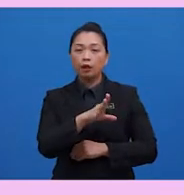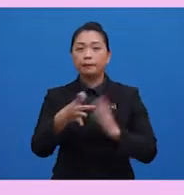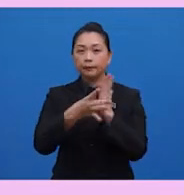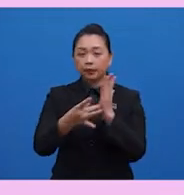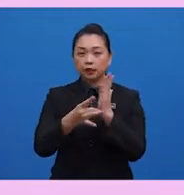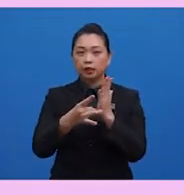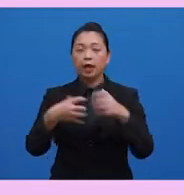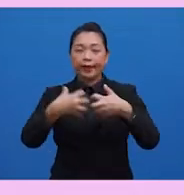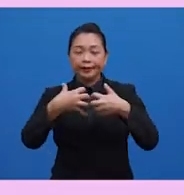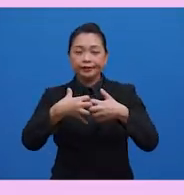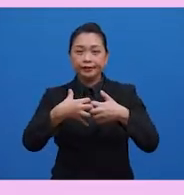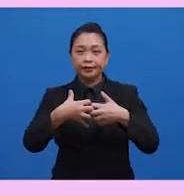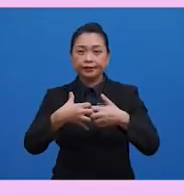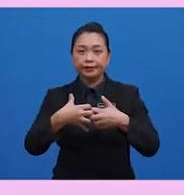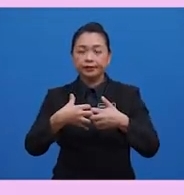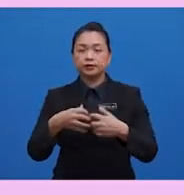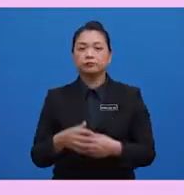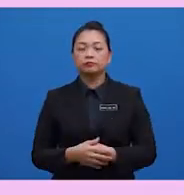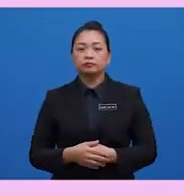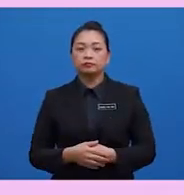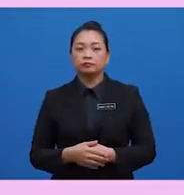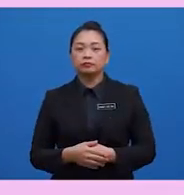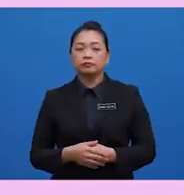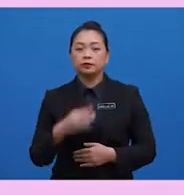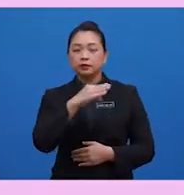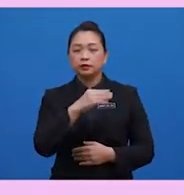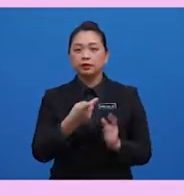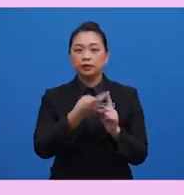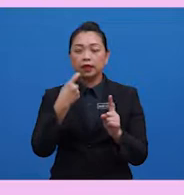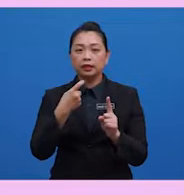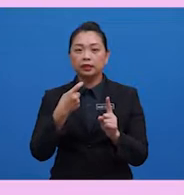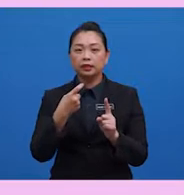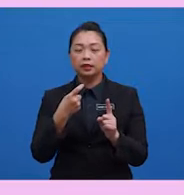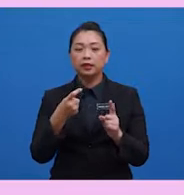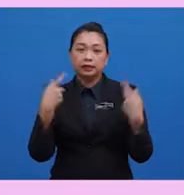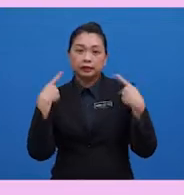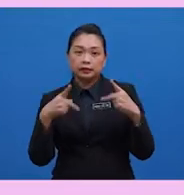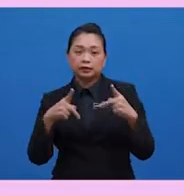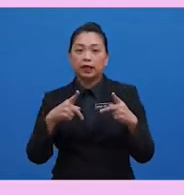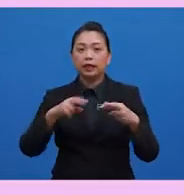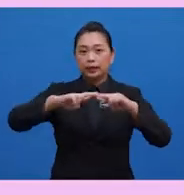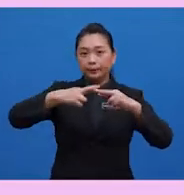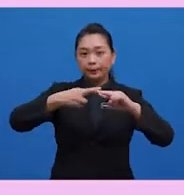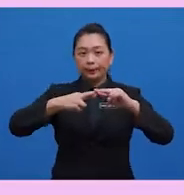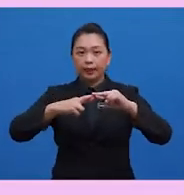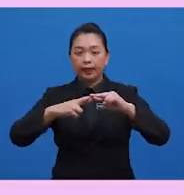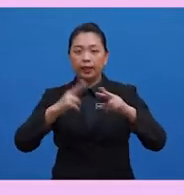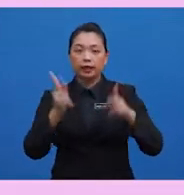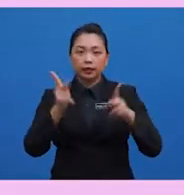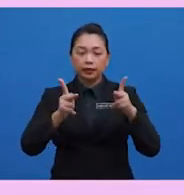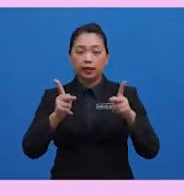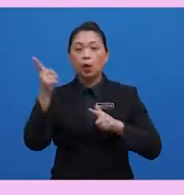enjin, minyak gerudi dan minyak hidrolik dari bengkel membaiki kenderaan seperti kereta,